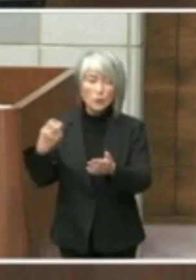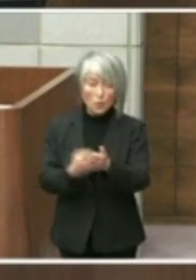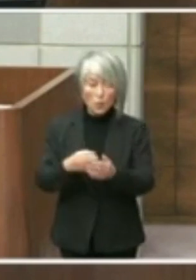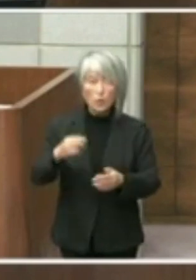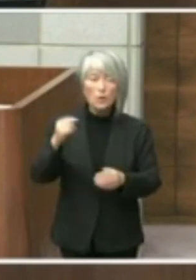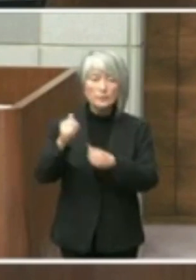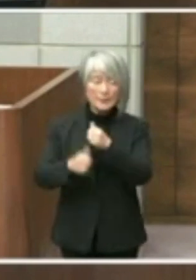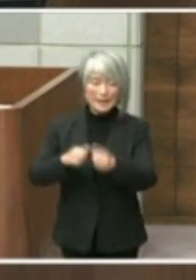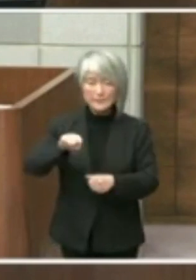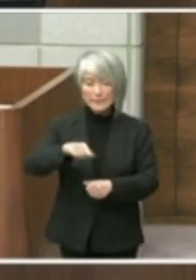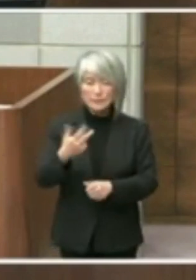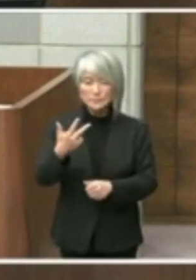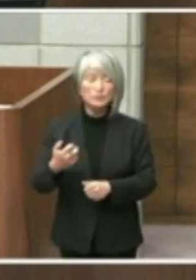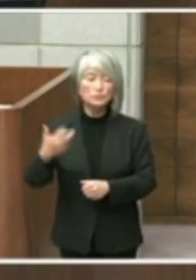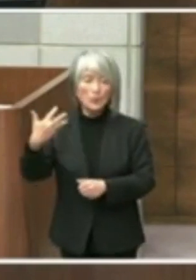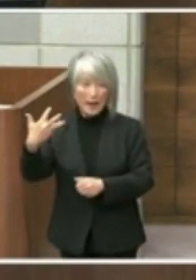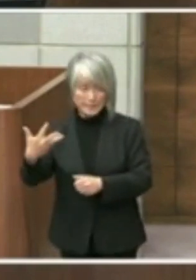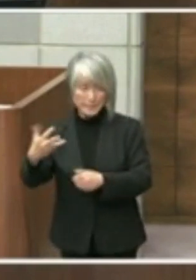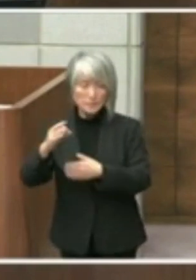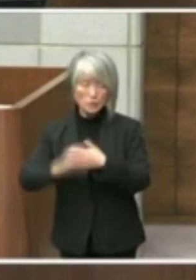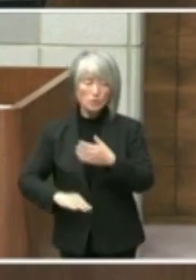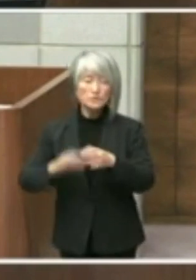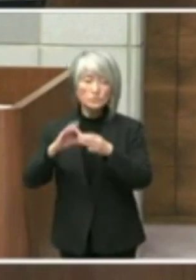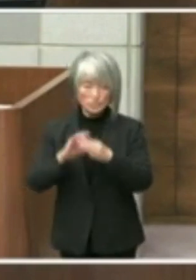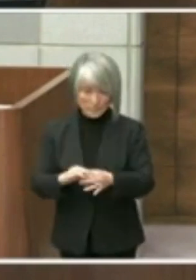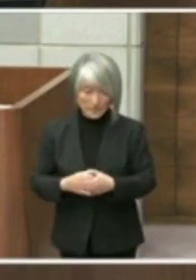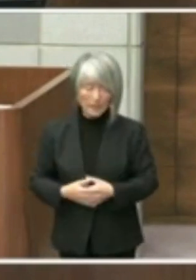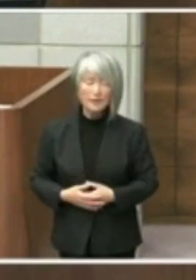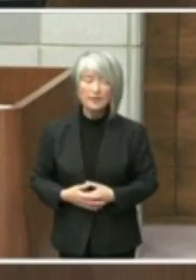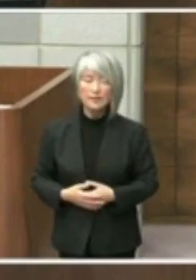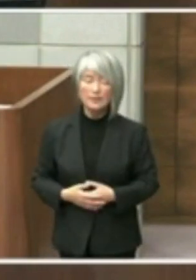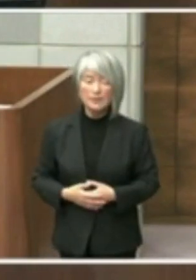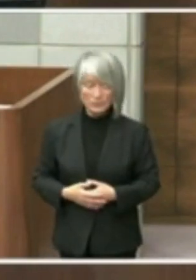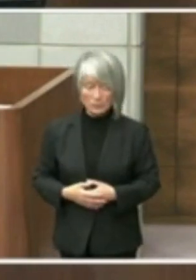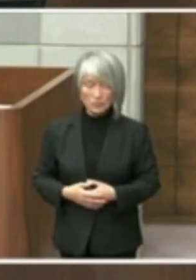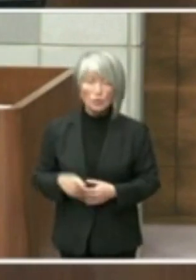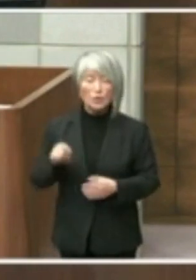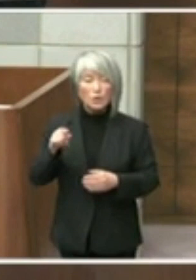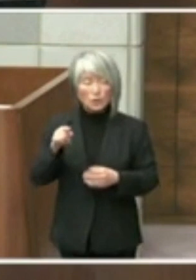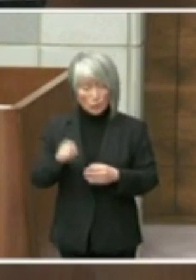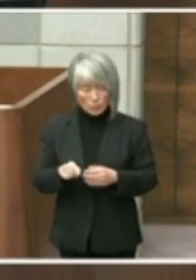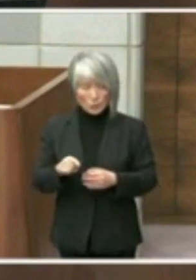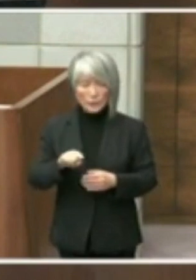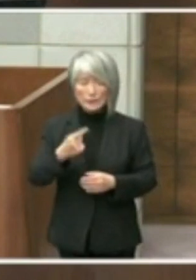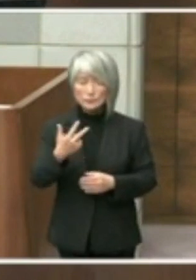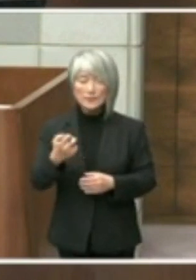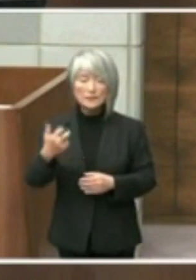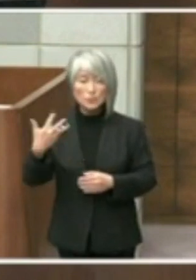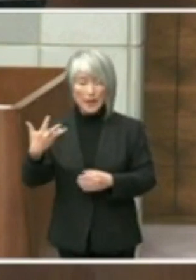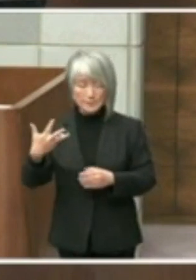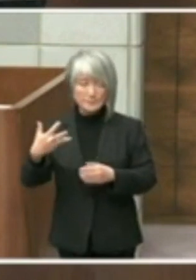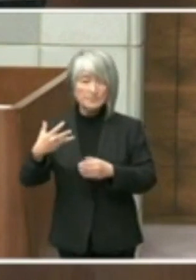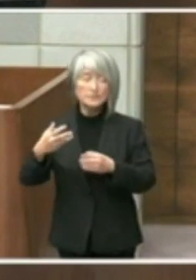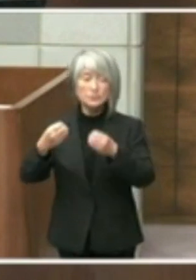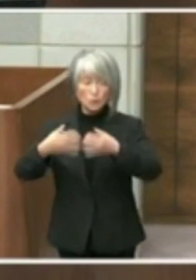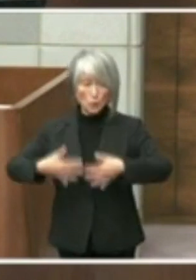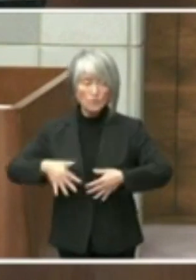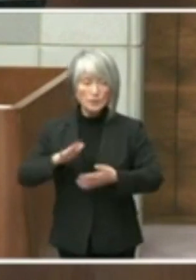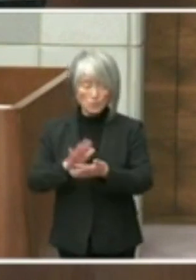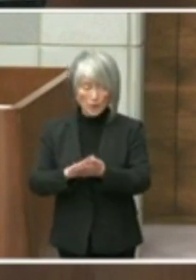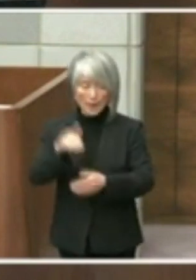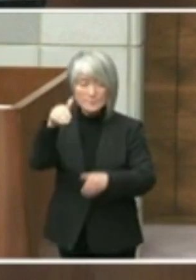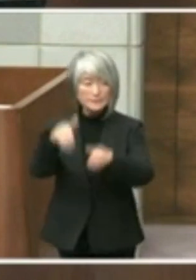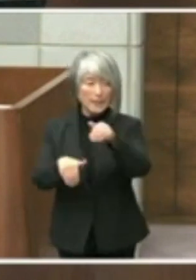して、お答え申し上げます。公職選挙法第178条では、選挙の期日後